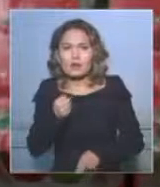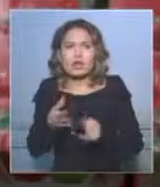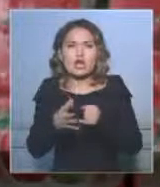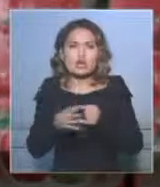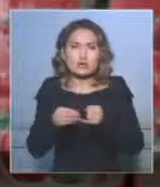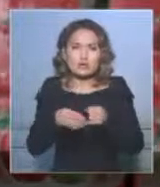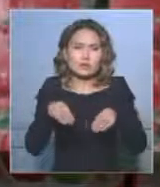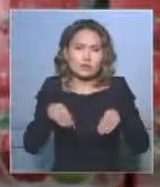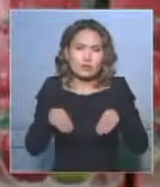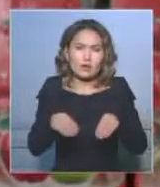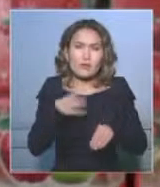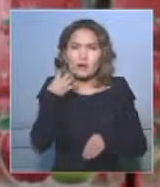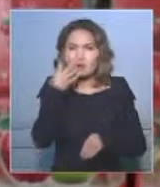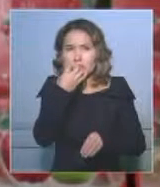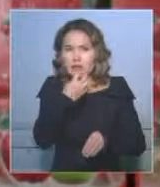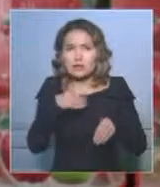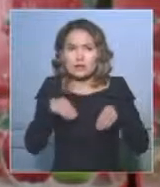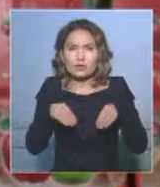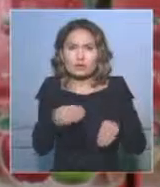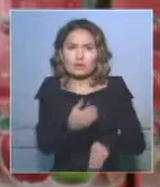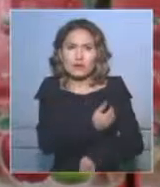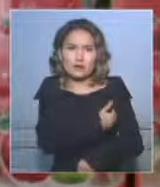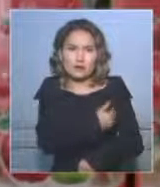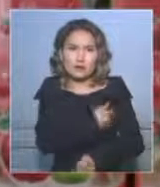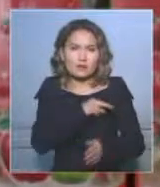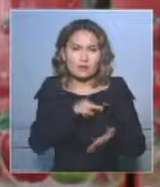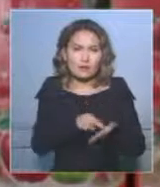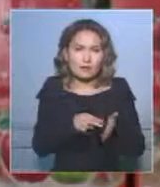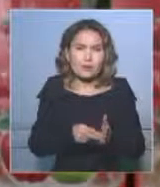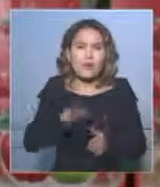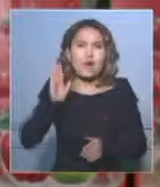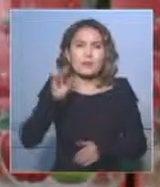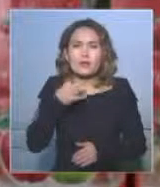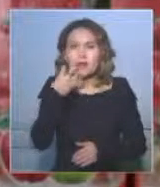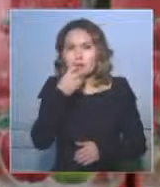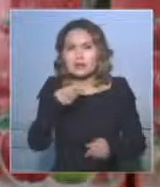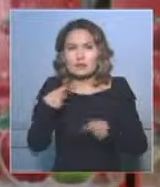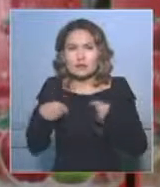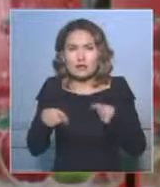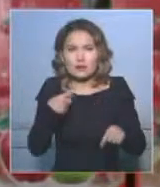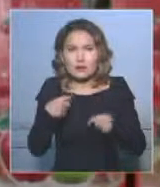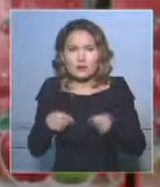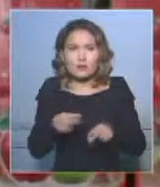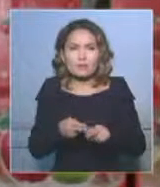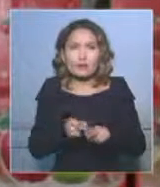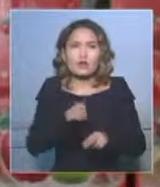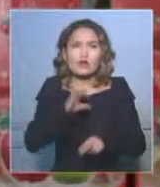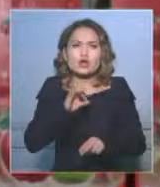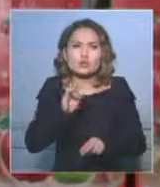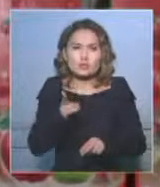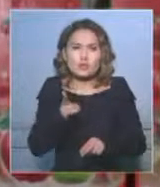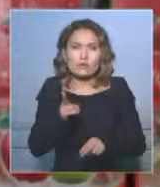қызанақтар өсірсек, ол қызанақтан сатып, кейін қызанақтан алдындағы көріп